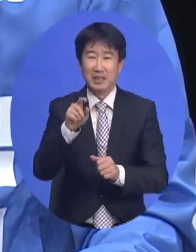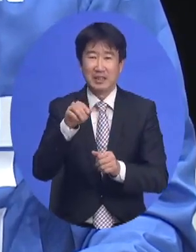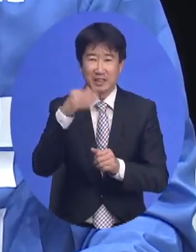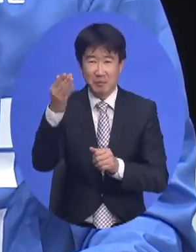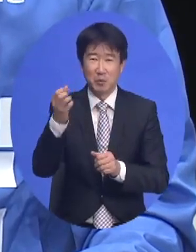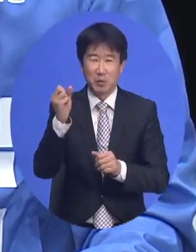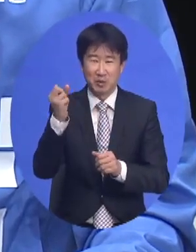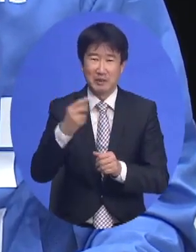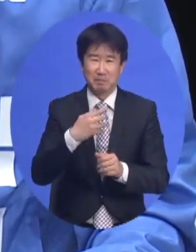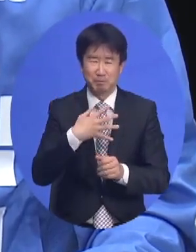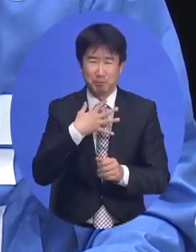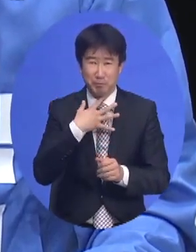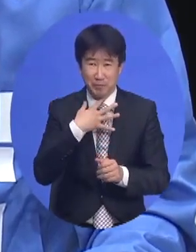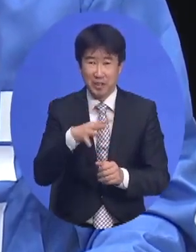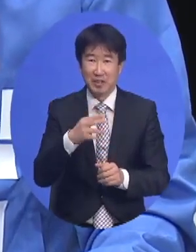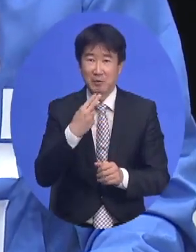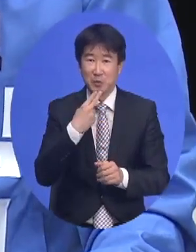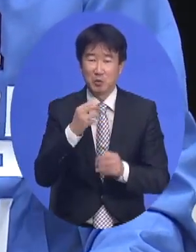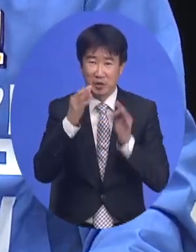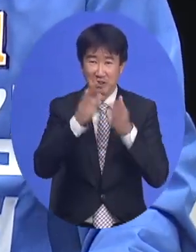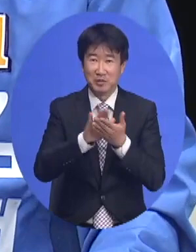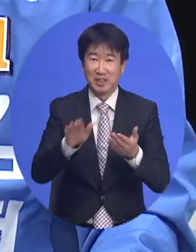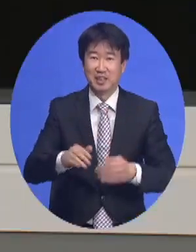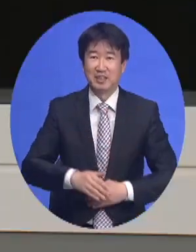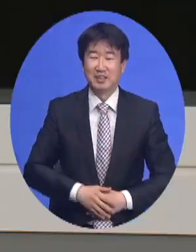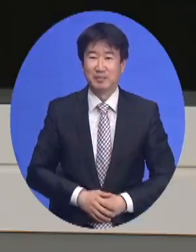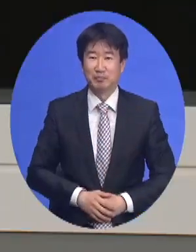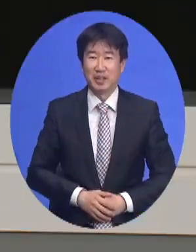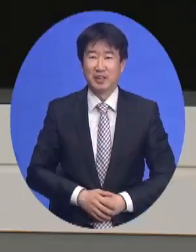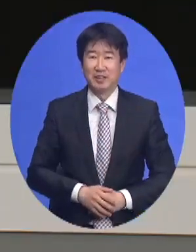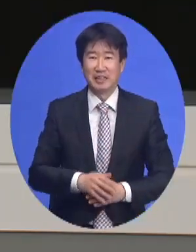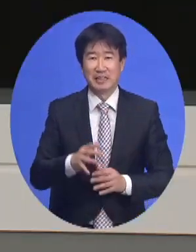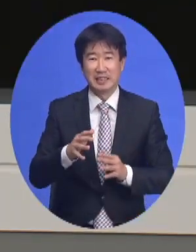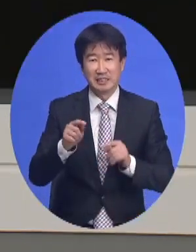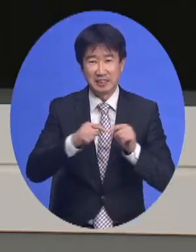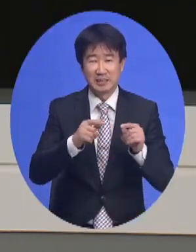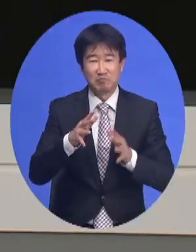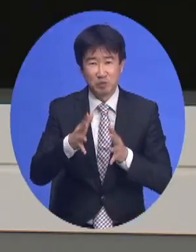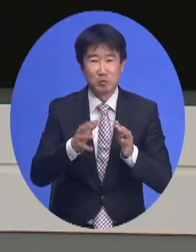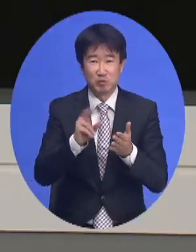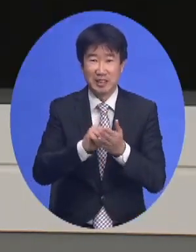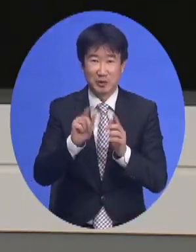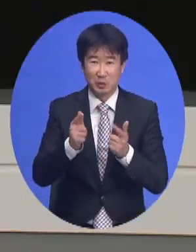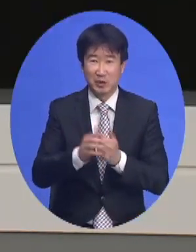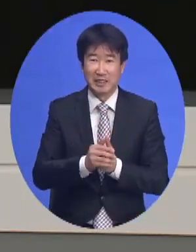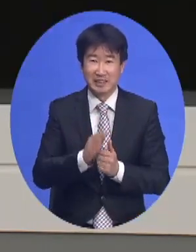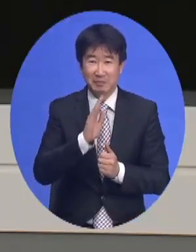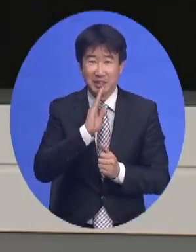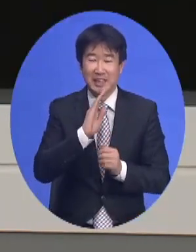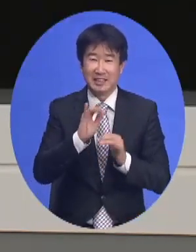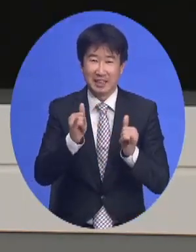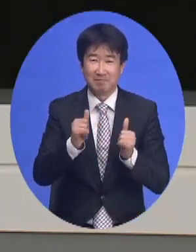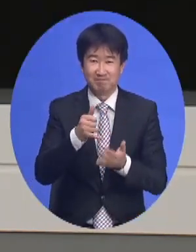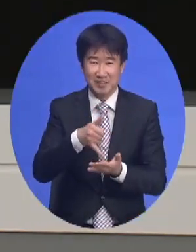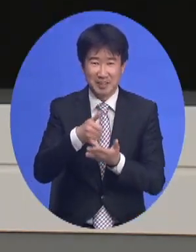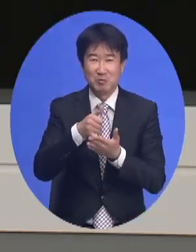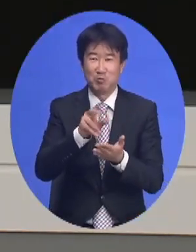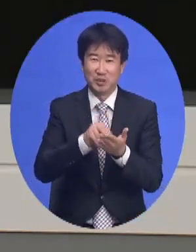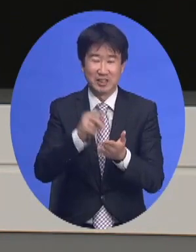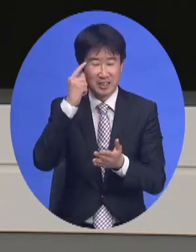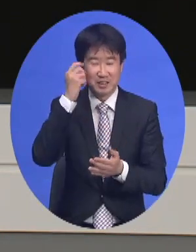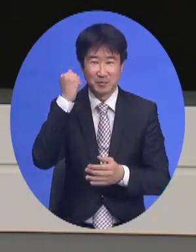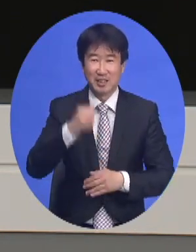예, 좋습니다. 이것은 정치 초년생의 문제가 아니고 정말 사람됨의 기본의 문제라고